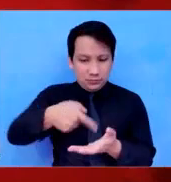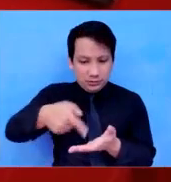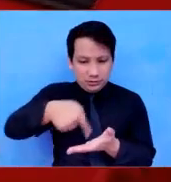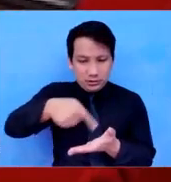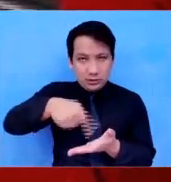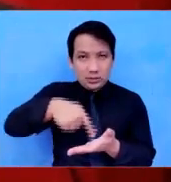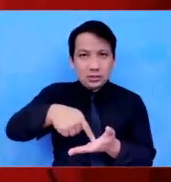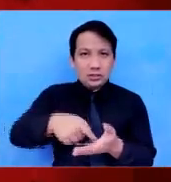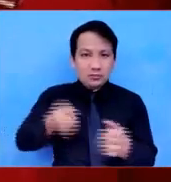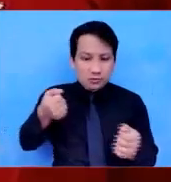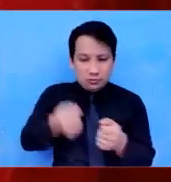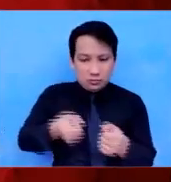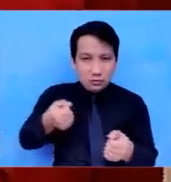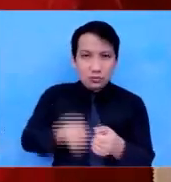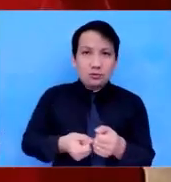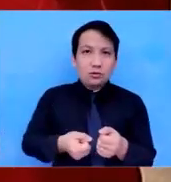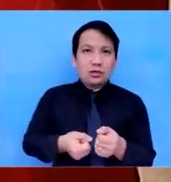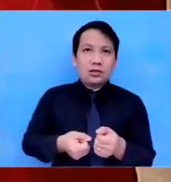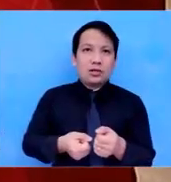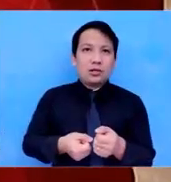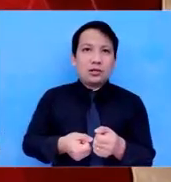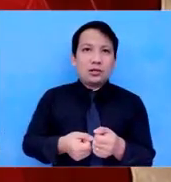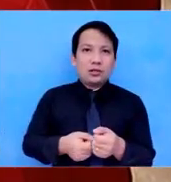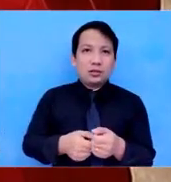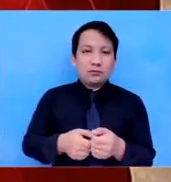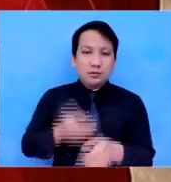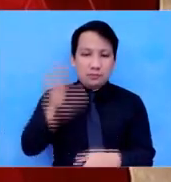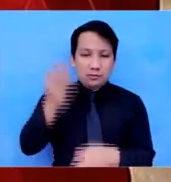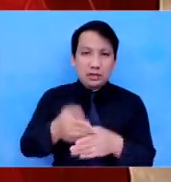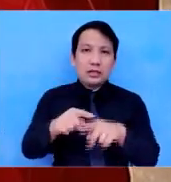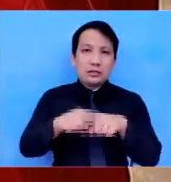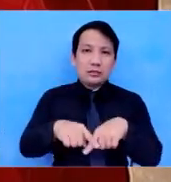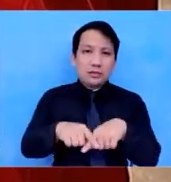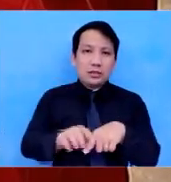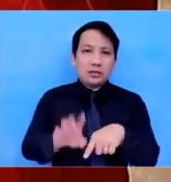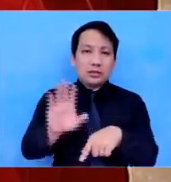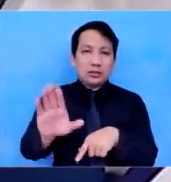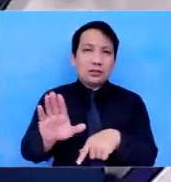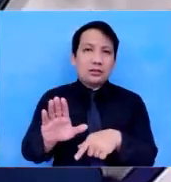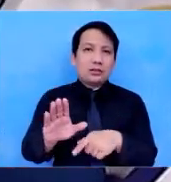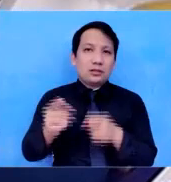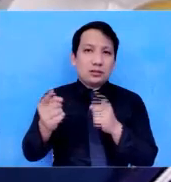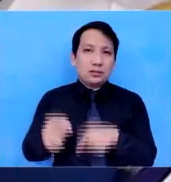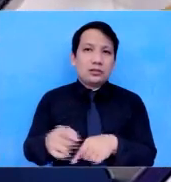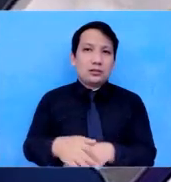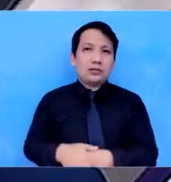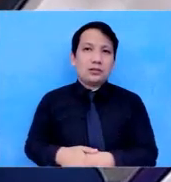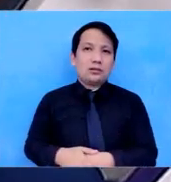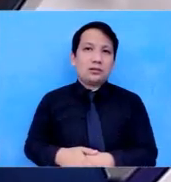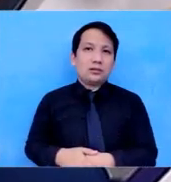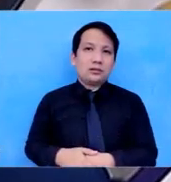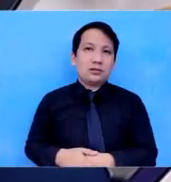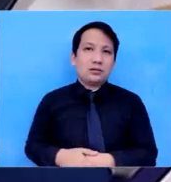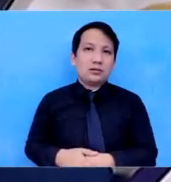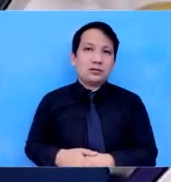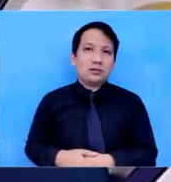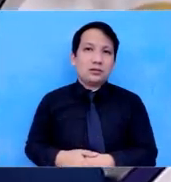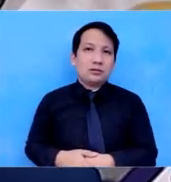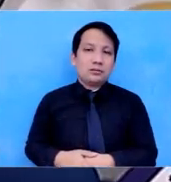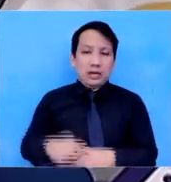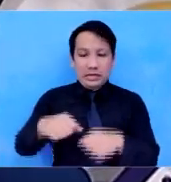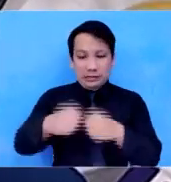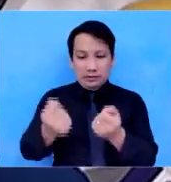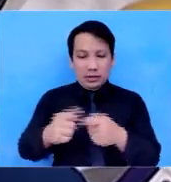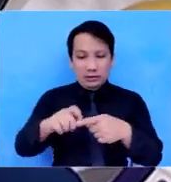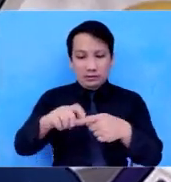wronger na pamutol ng mga buto. Depende sa laki ng pinsala. Yung mga nabali na pwede natin idugtong, no,